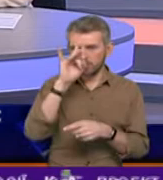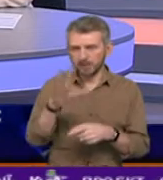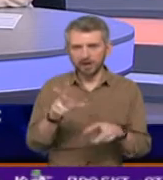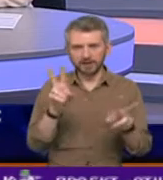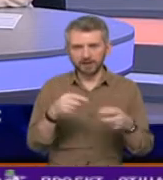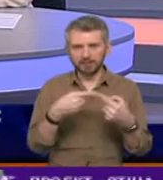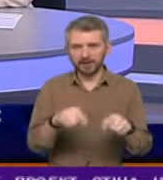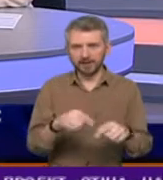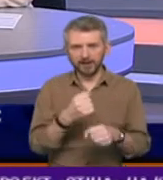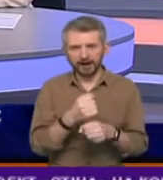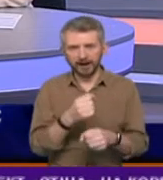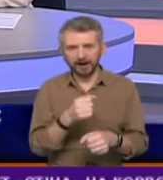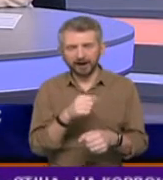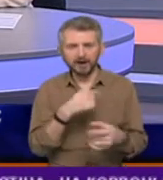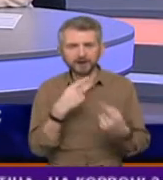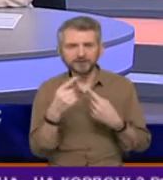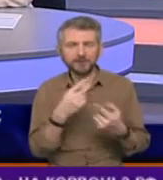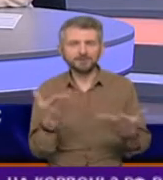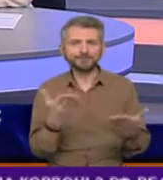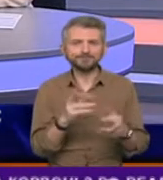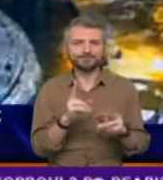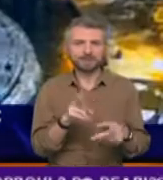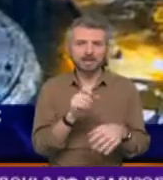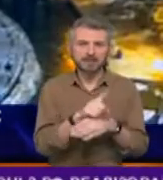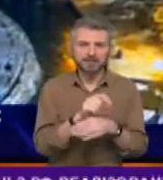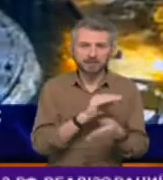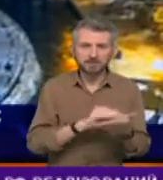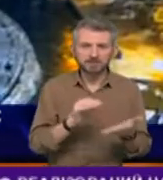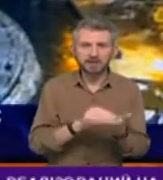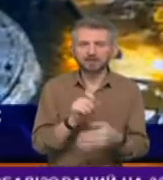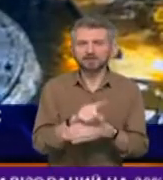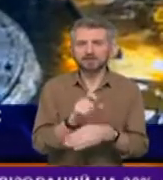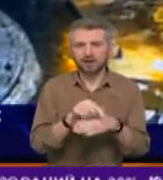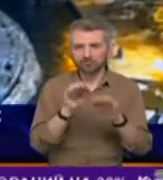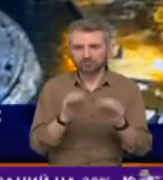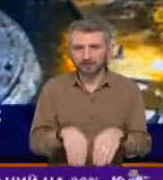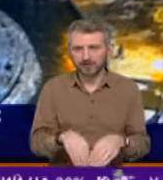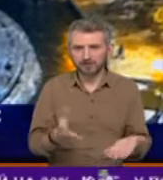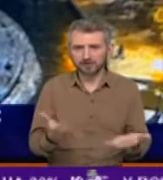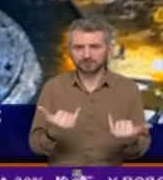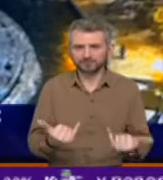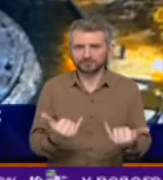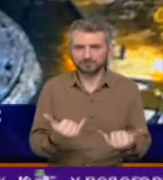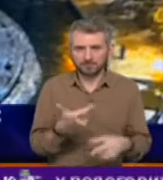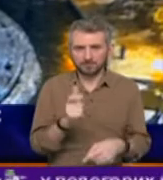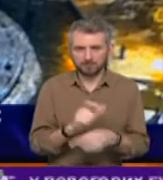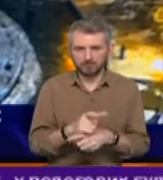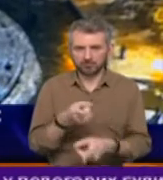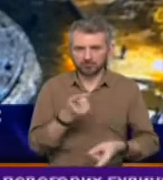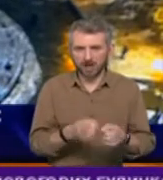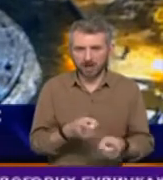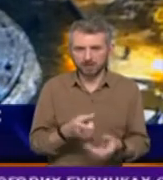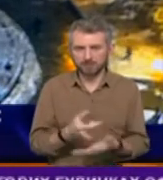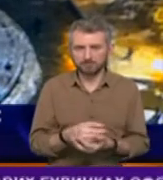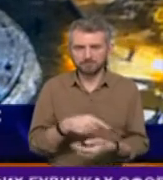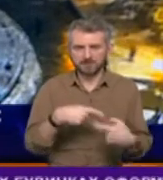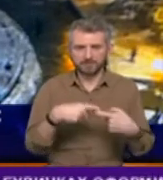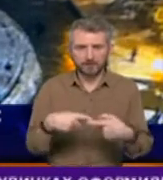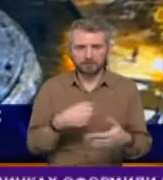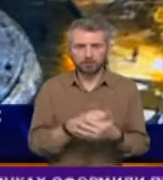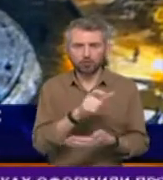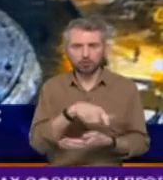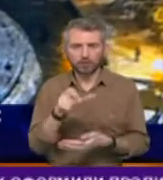професійні представники цієї всієї ситуації, знаходячись всередині процесу, ніхто ліпше, ніж вони,